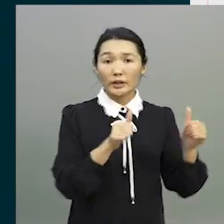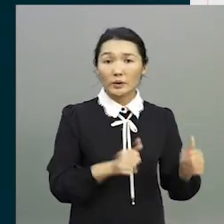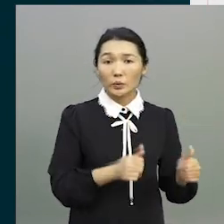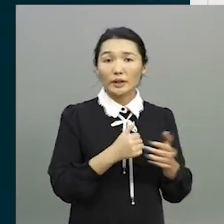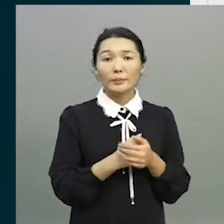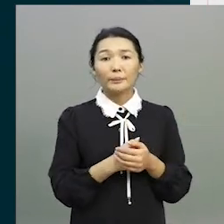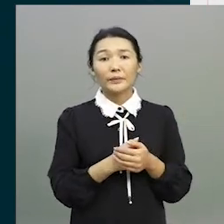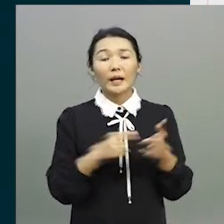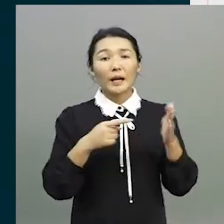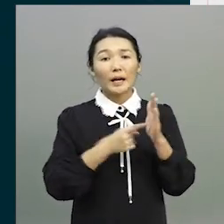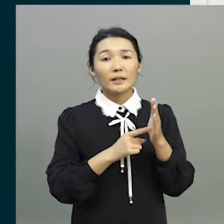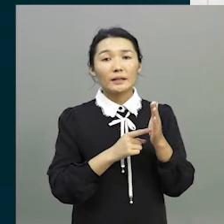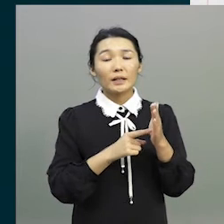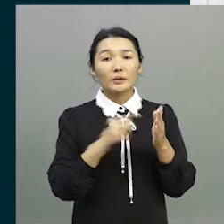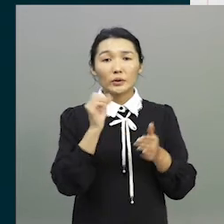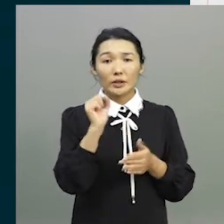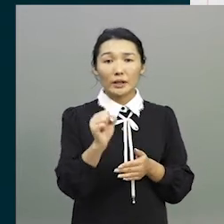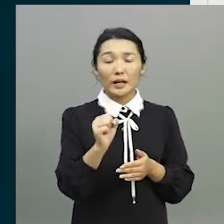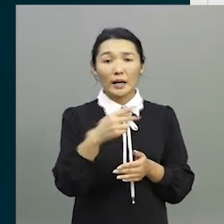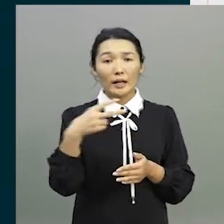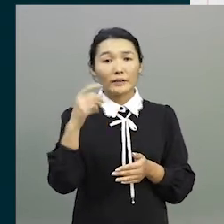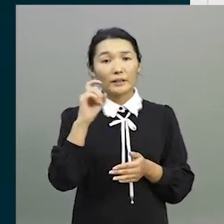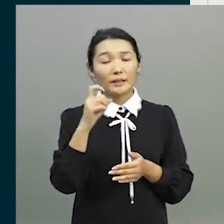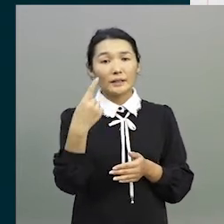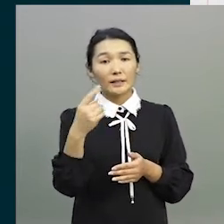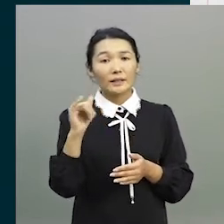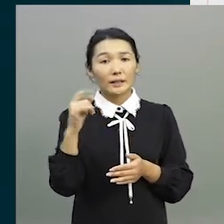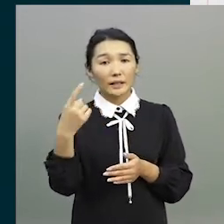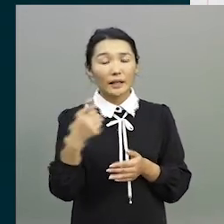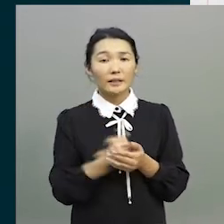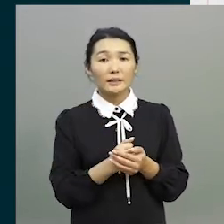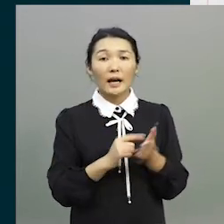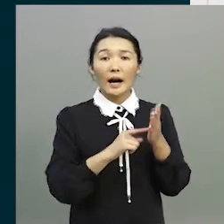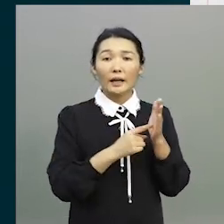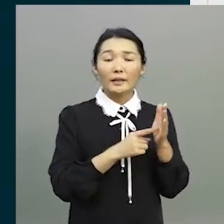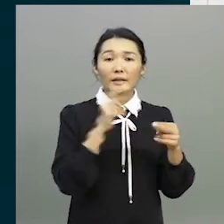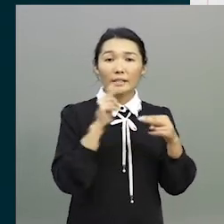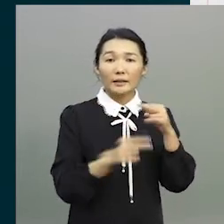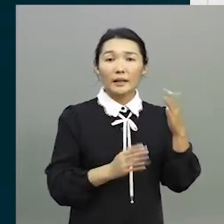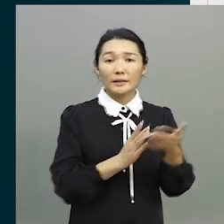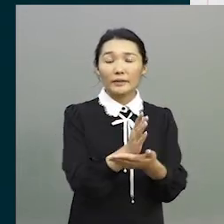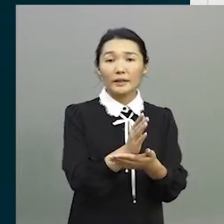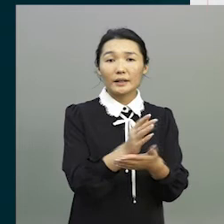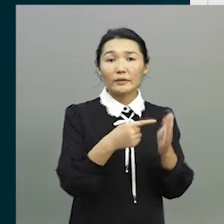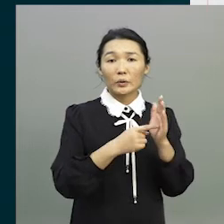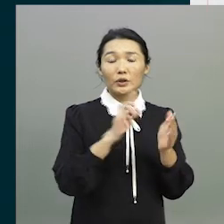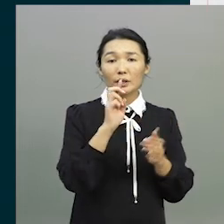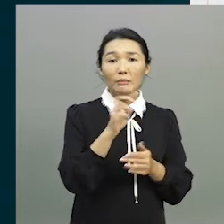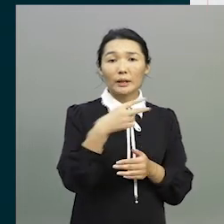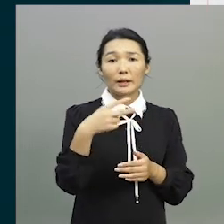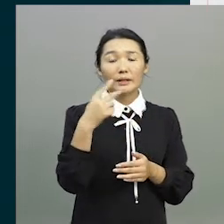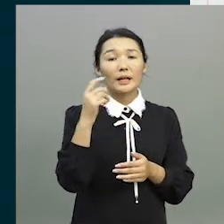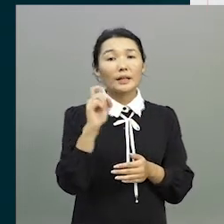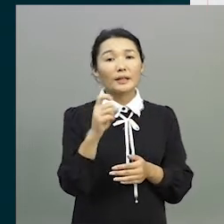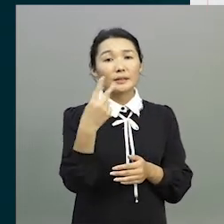координаты точки а равны икс один и игрек один а координаты конца вектора точке b равны x